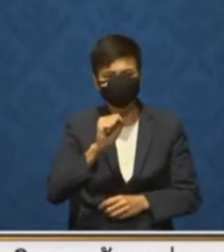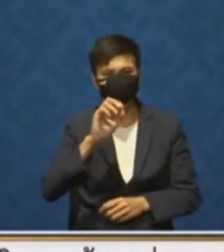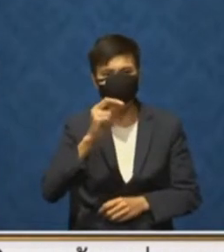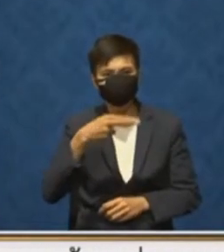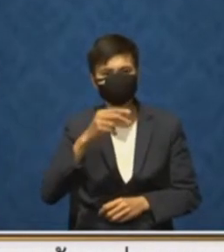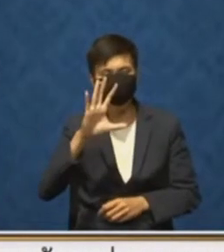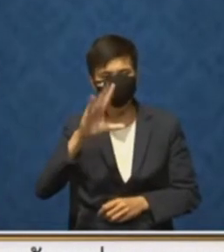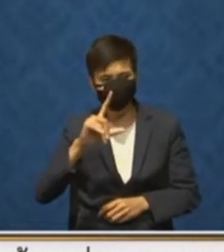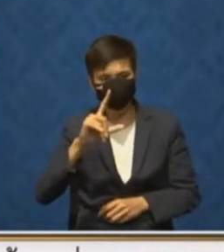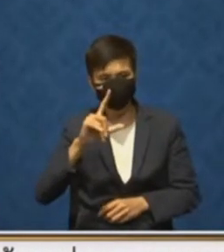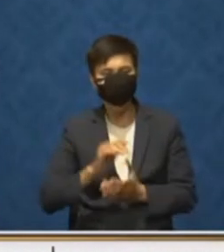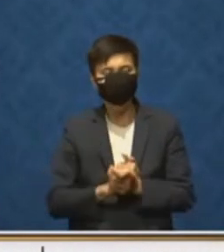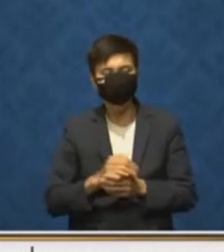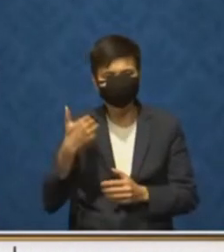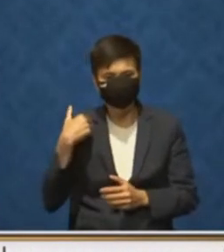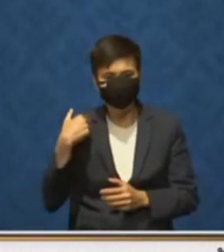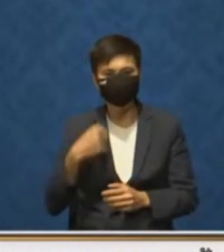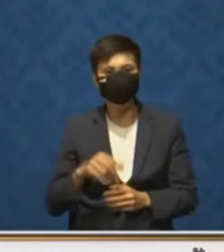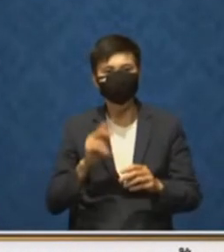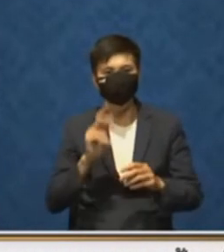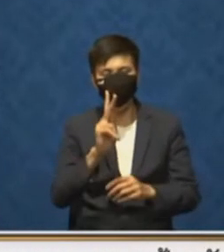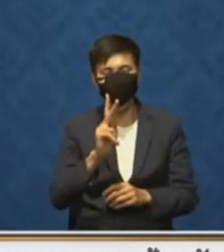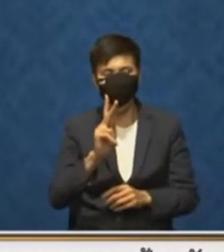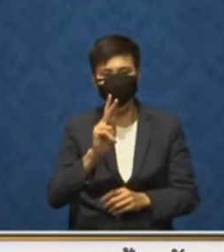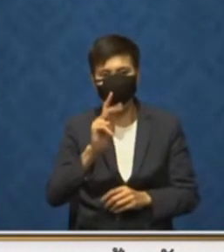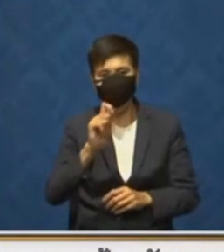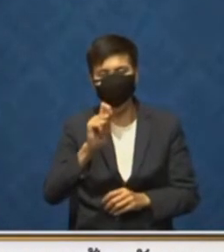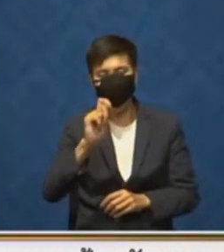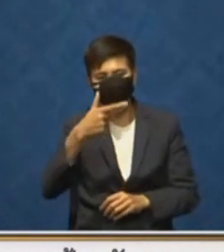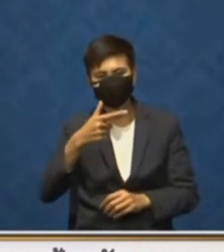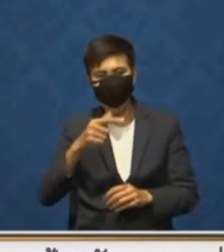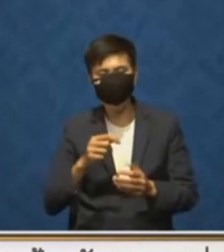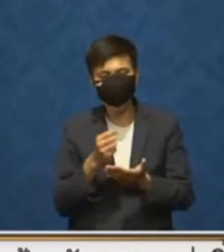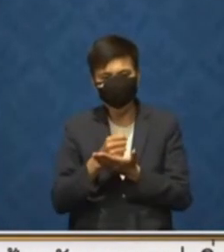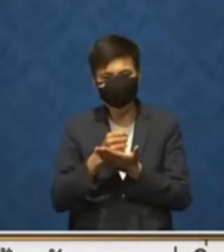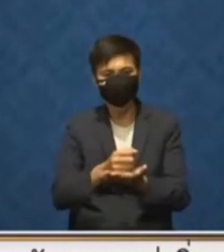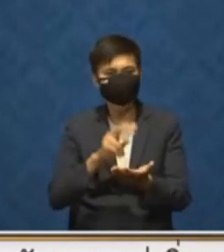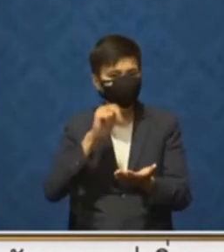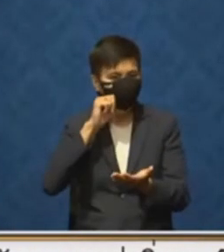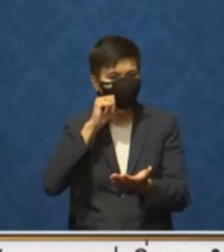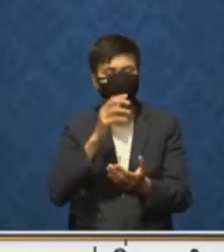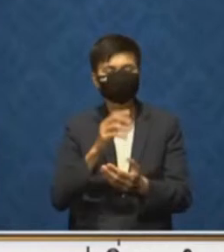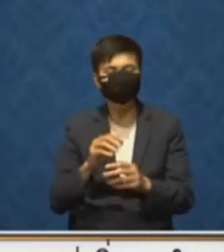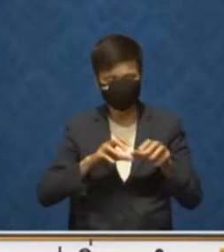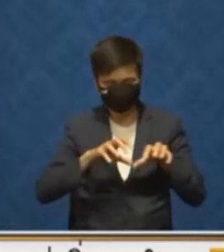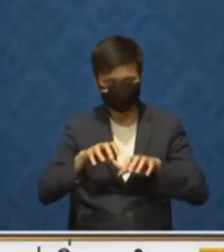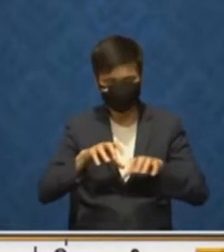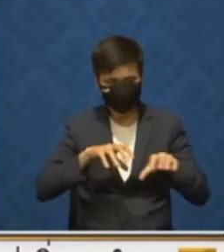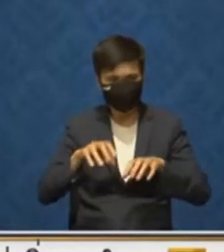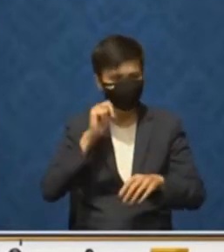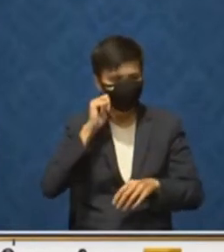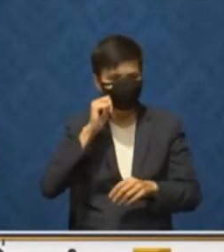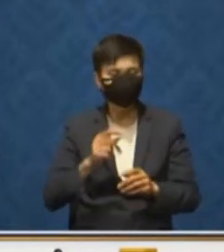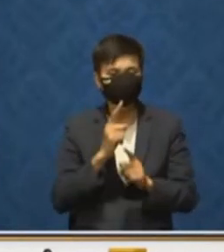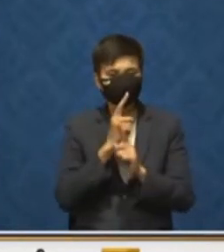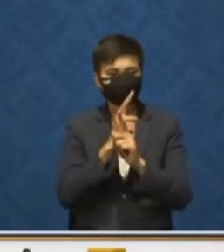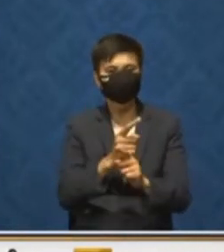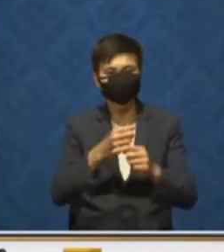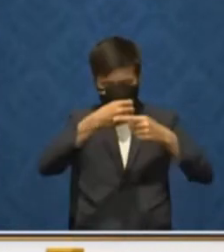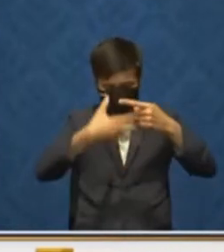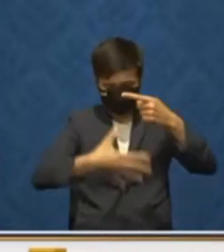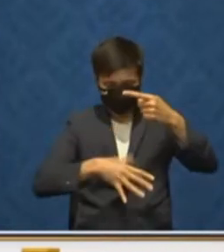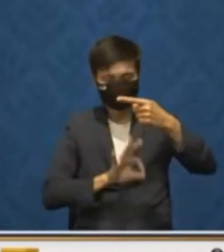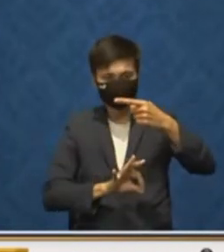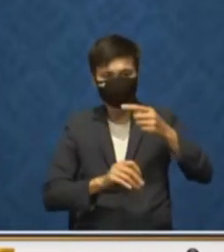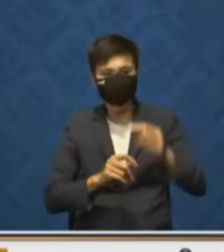ภายใต้กล้องในการน้ำแห่งชาติหรือกทชร่วมขับเคลื่อนการบริหารจัดการน้ำตาม 9มาตรการหนึ่งเร่งเก็บ